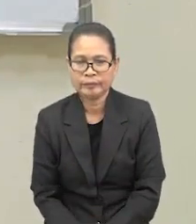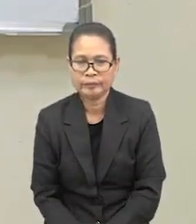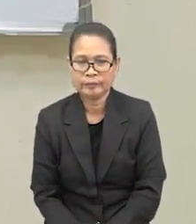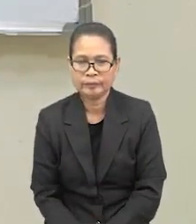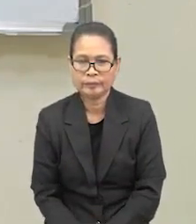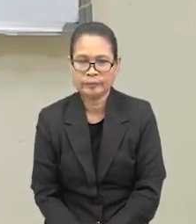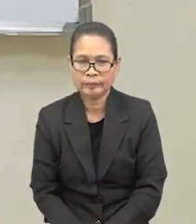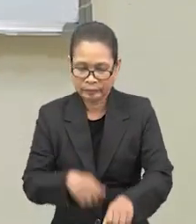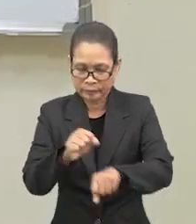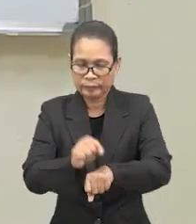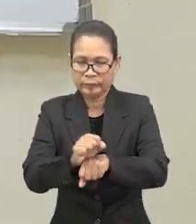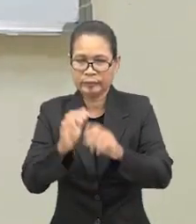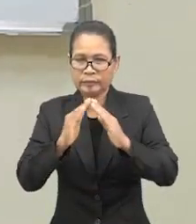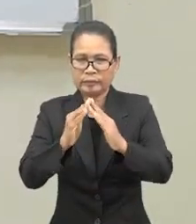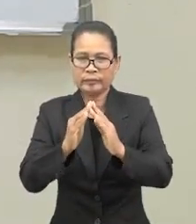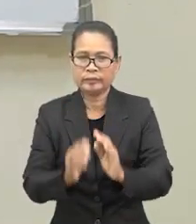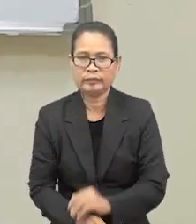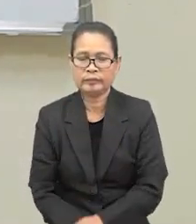chun cồn.